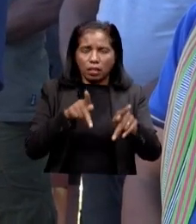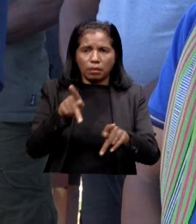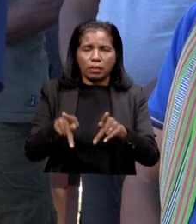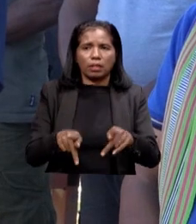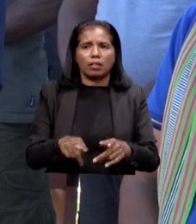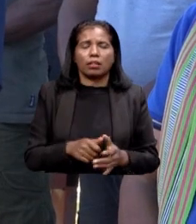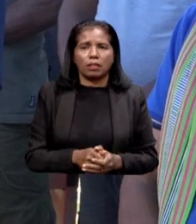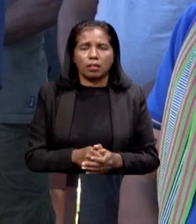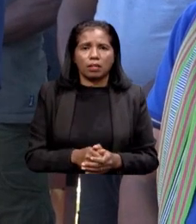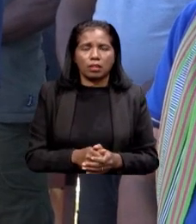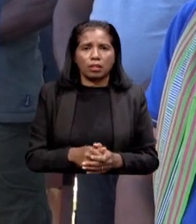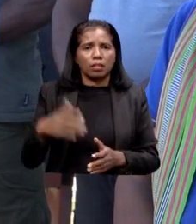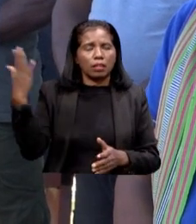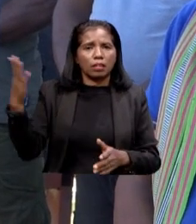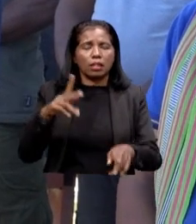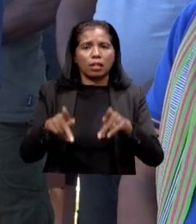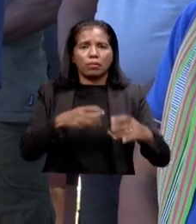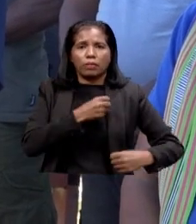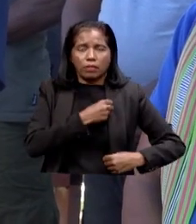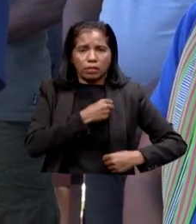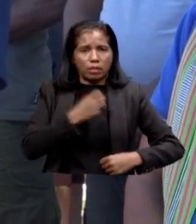Mausi hai larang.